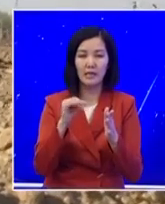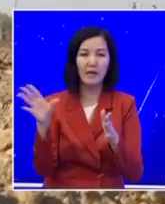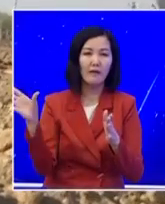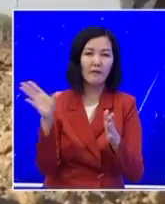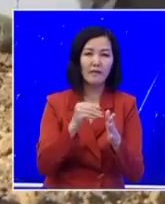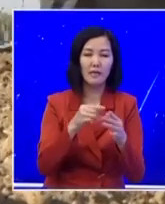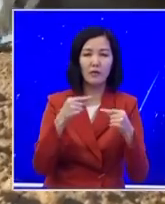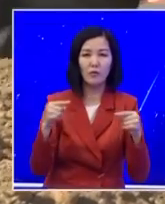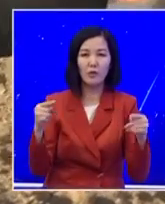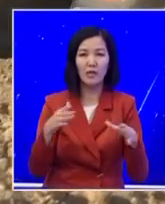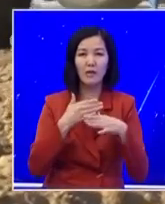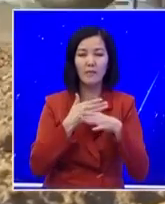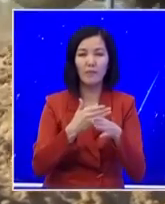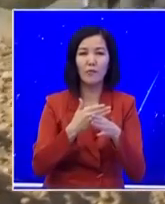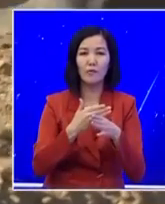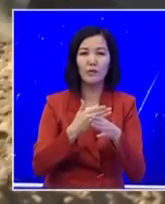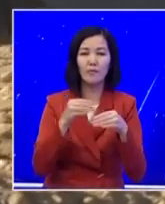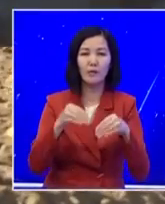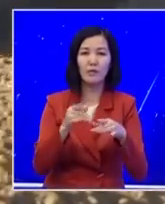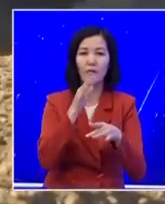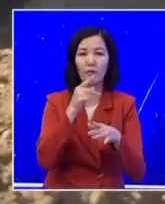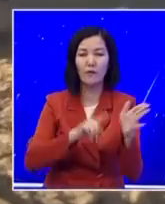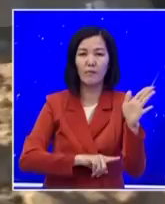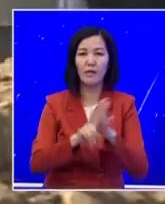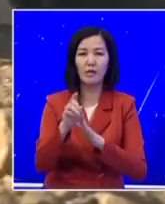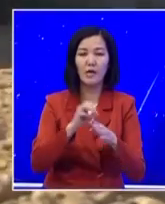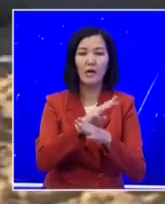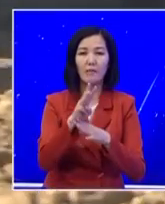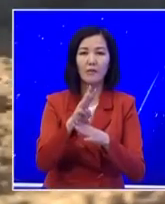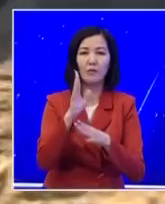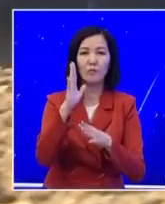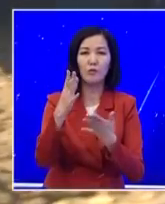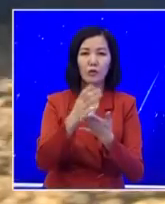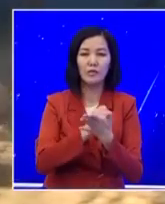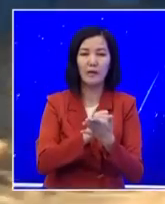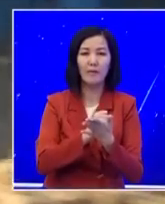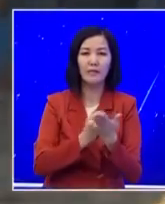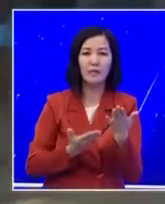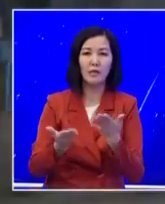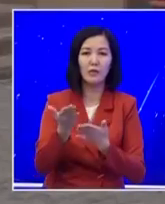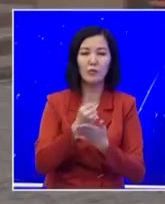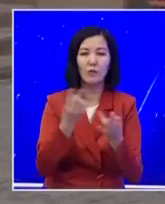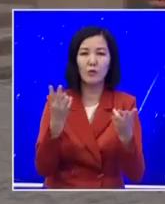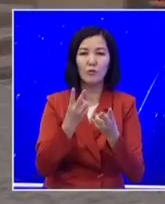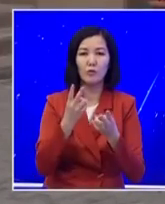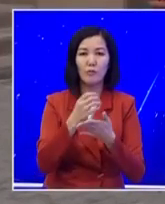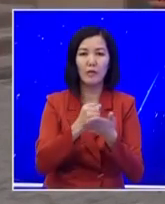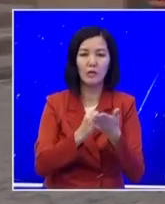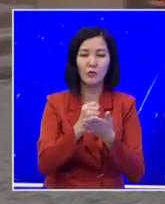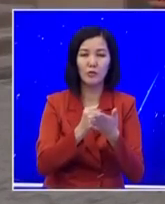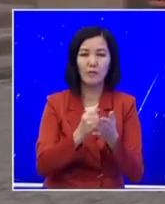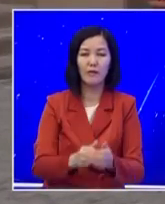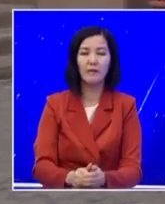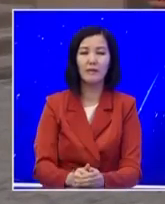и других мер помог начать посевную вовремя, тем самым обеспечивая будущий запас продовольствия нужными ресурсами. Оказывается,